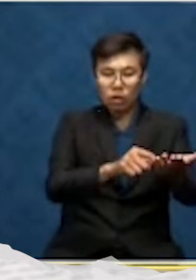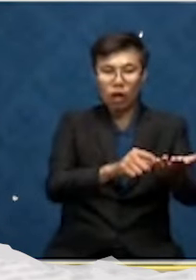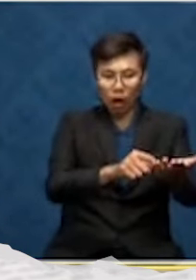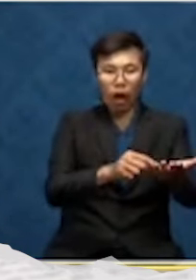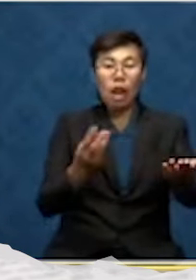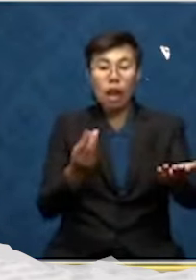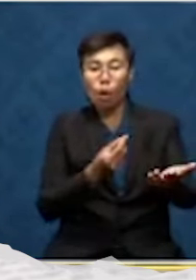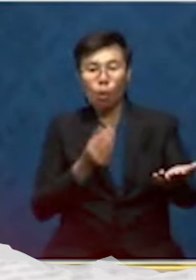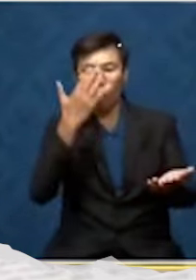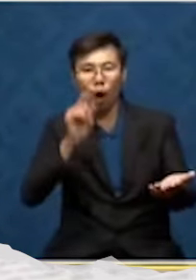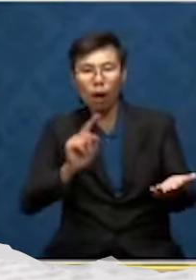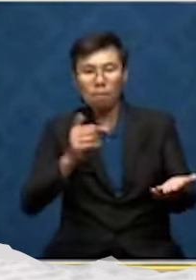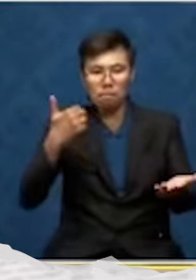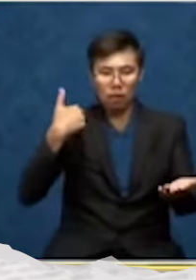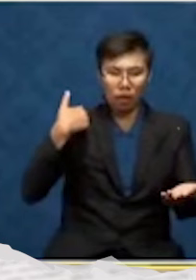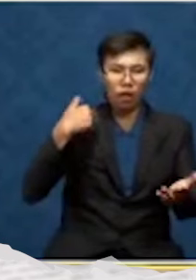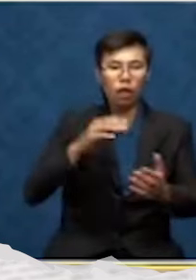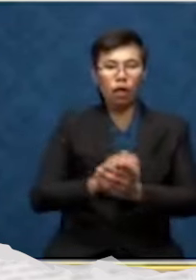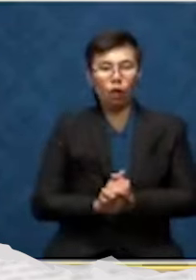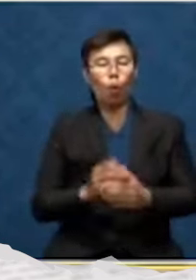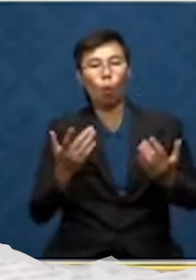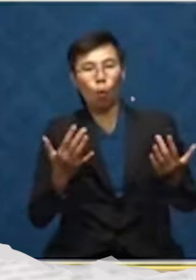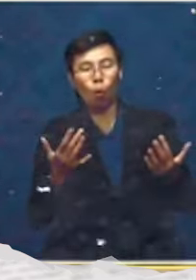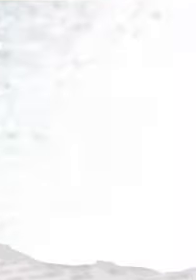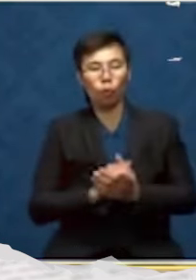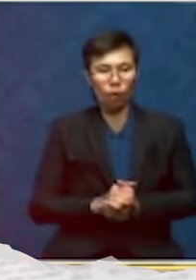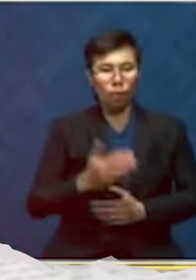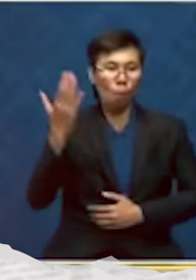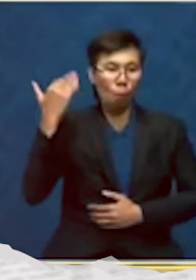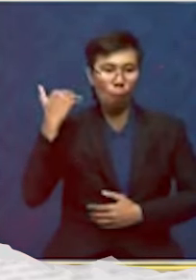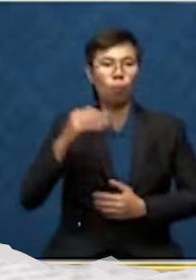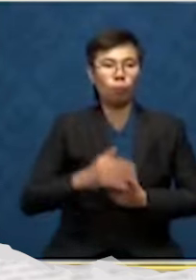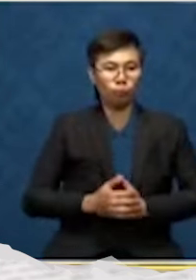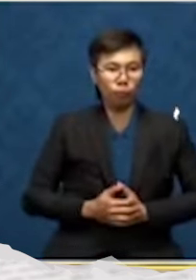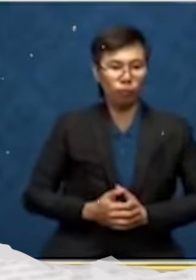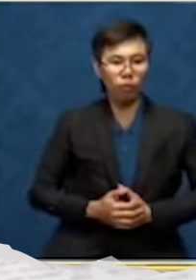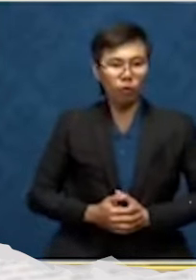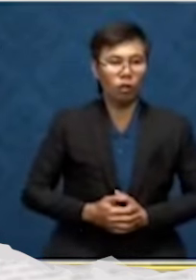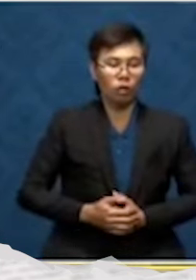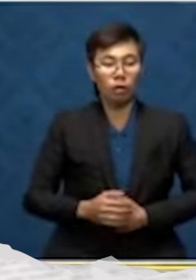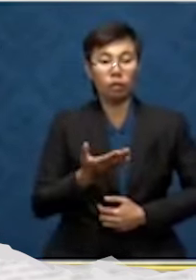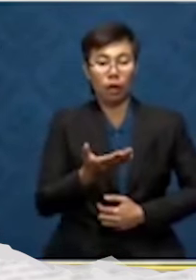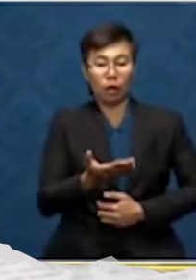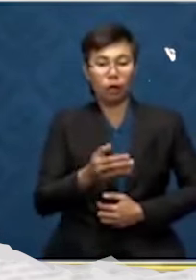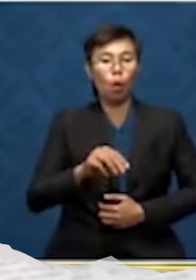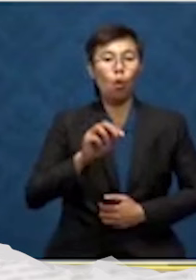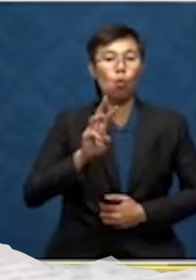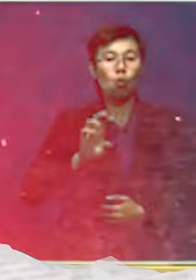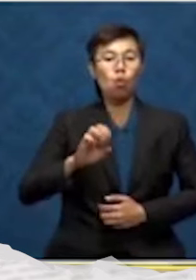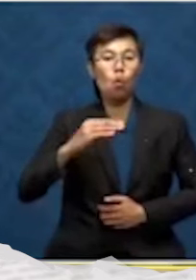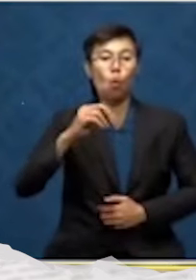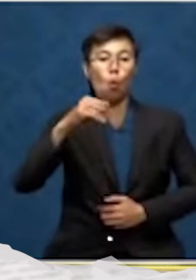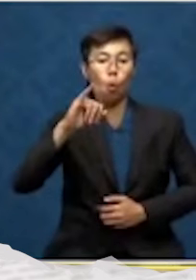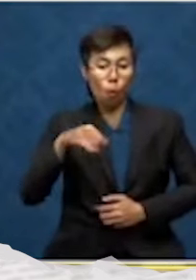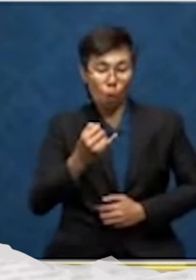จะเร็วไปที่จะบอกว่าจะมีการยืนยันเหล่านั้นหรือไม่เพราะว่าเมื่อวานนี้ในท้ายที่สุดสิ่งที่คุณวิโรจน์ ลักขณาภิสรไม่ได้พูด